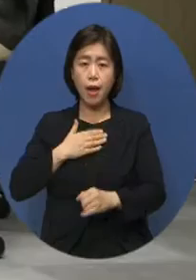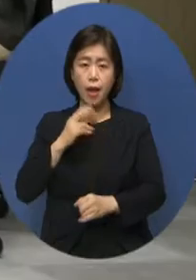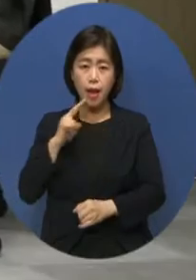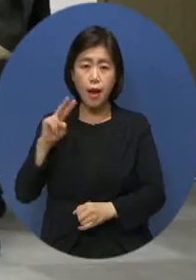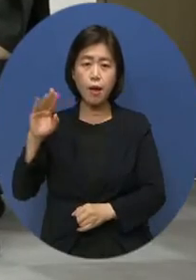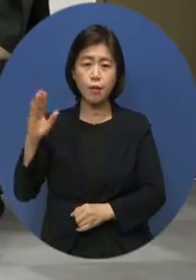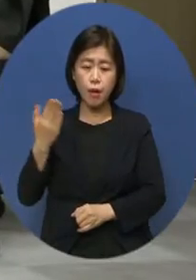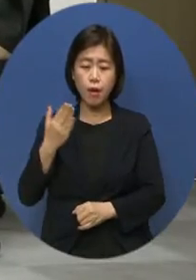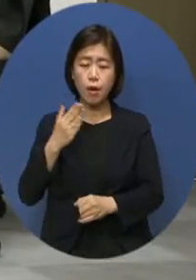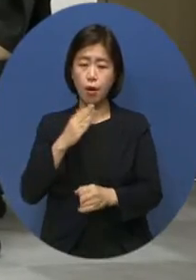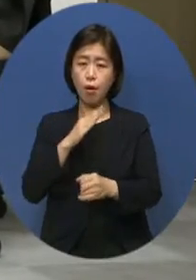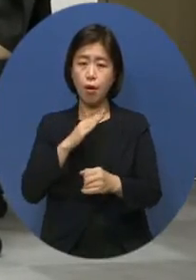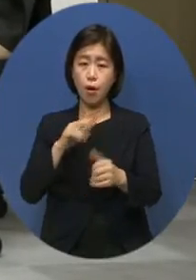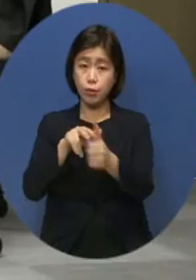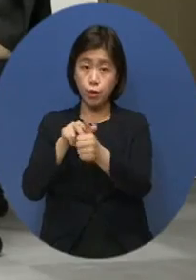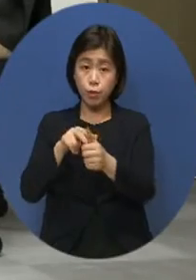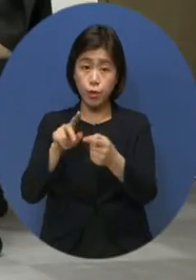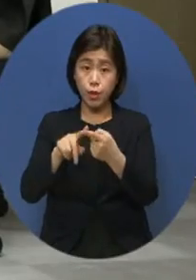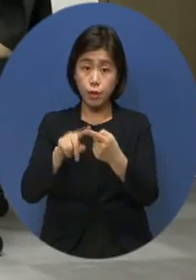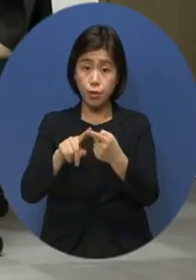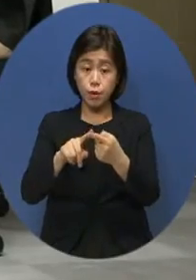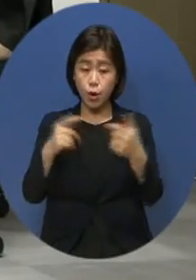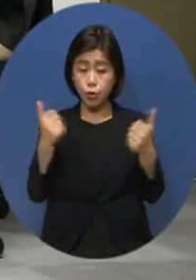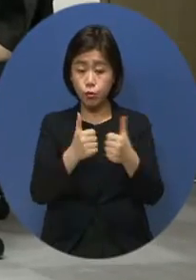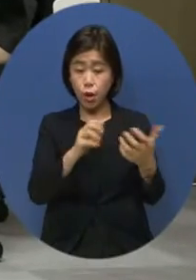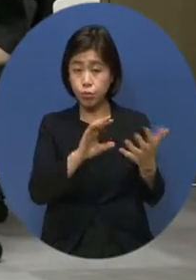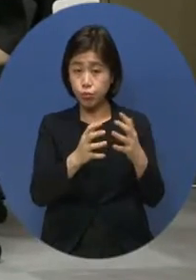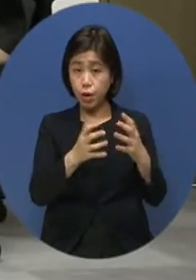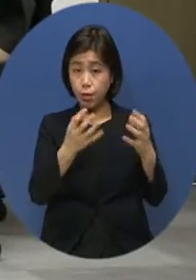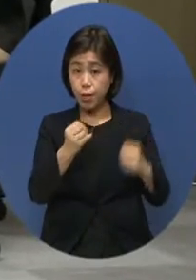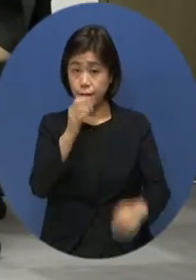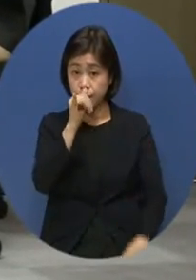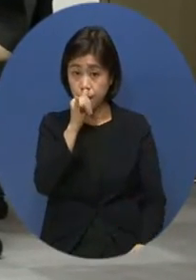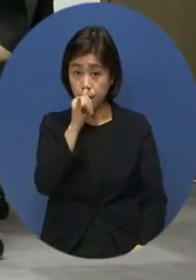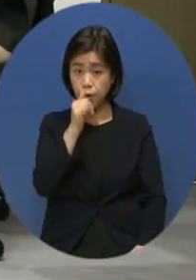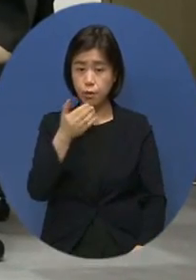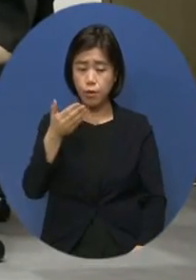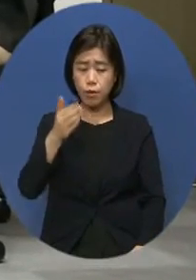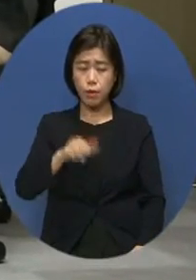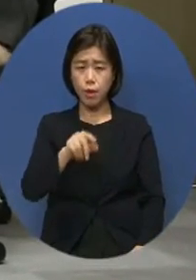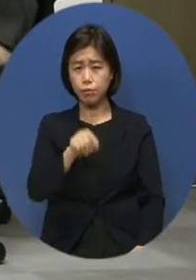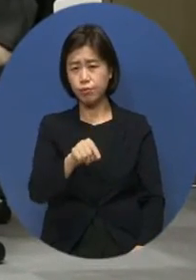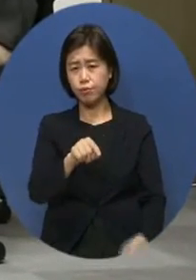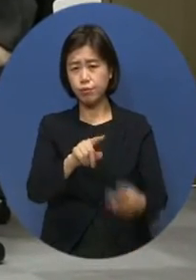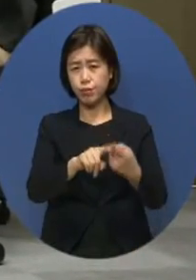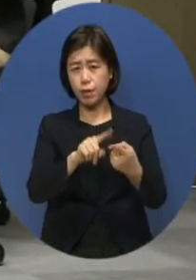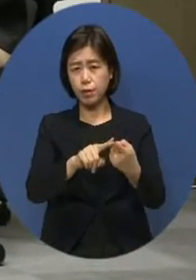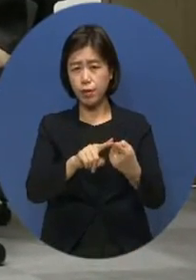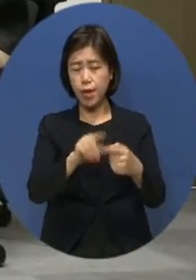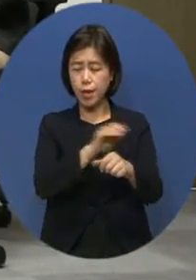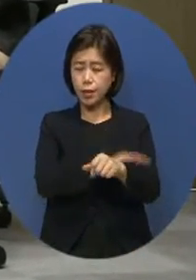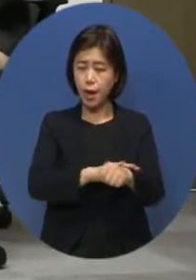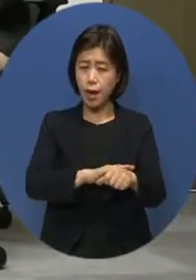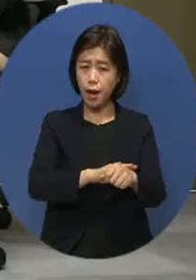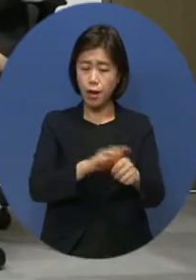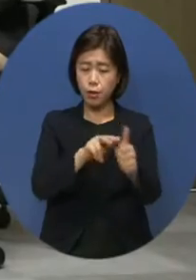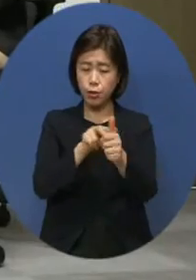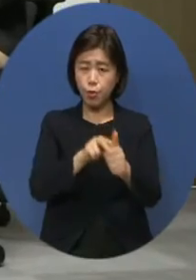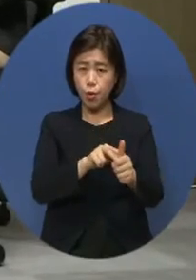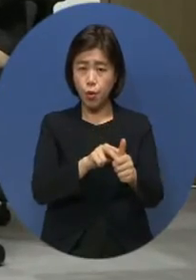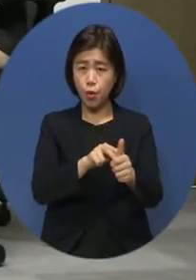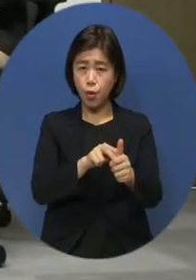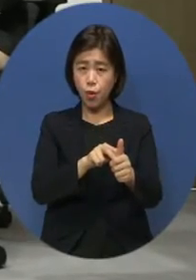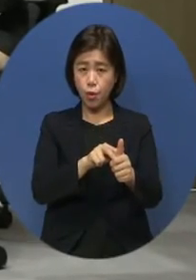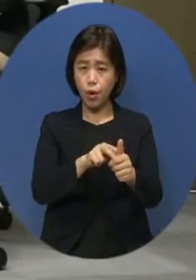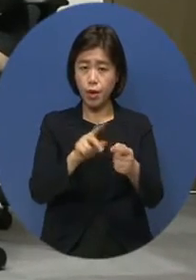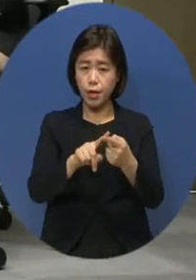정말 비장애인들 위주로만 되어 있고 다양한 장애를 가지고 있는 시민들에게 적절하게 정보가 제공될 수 있는 것을